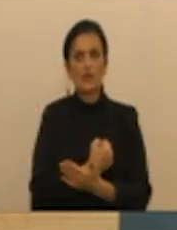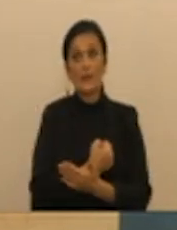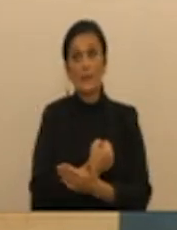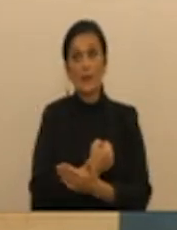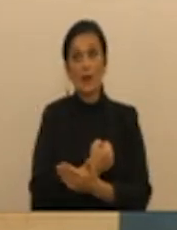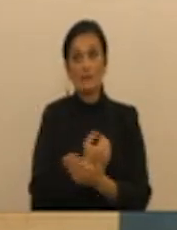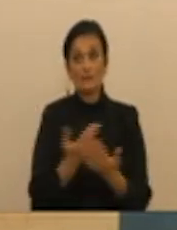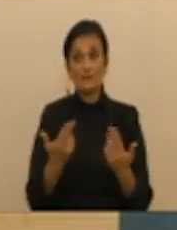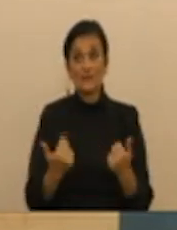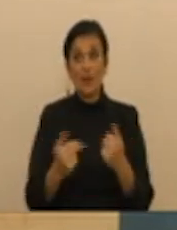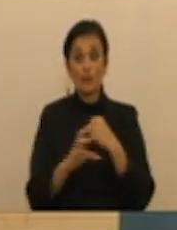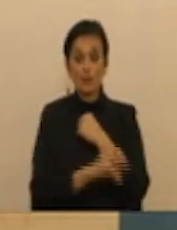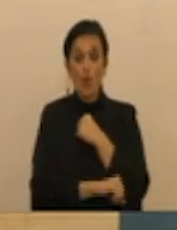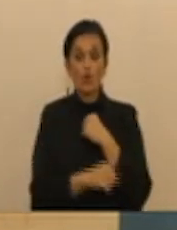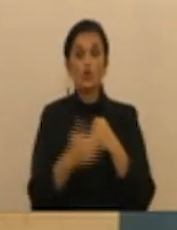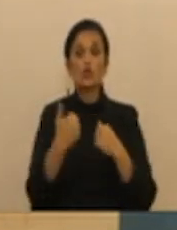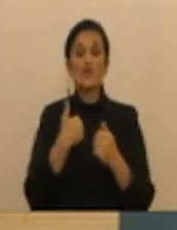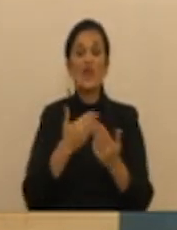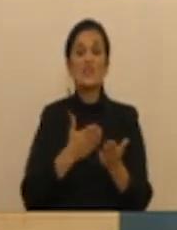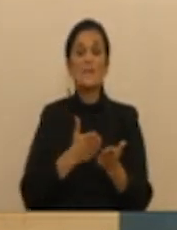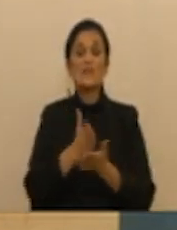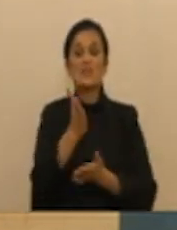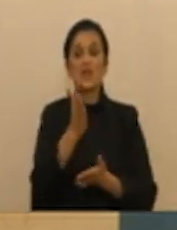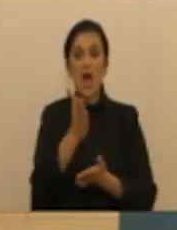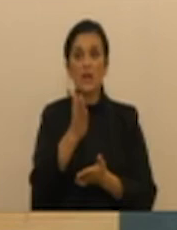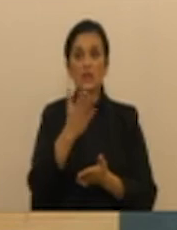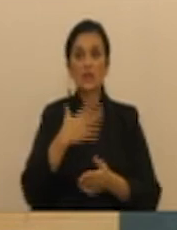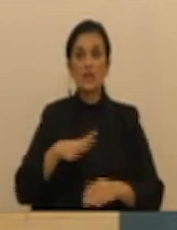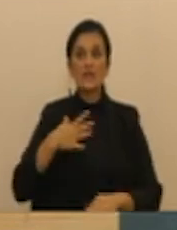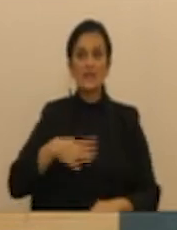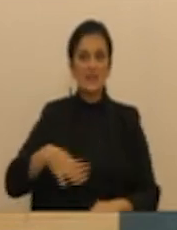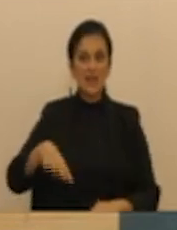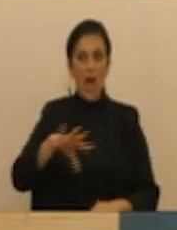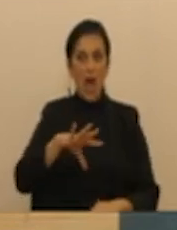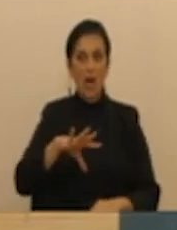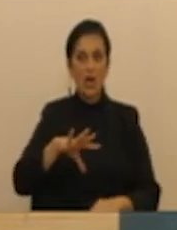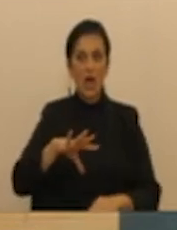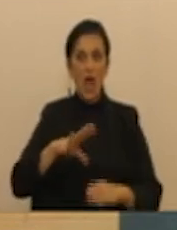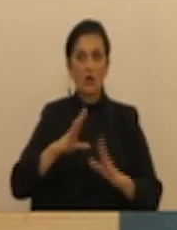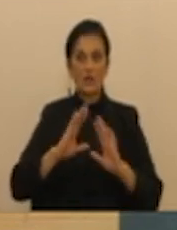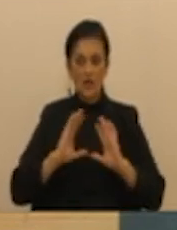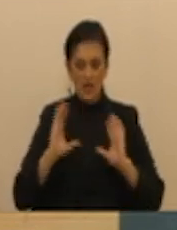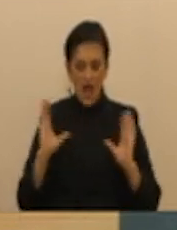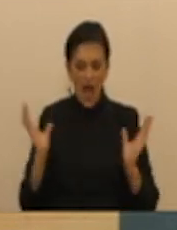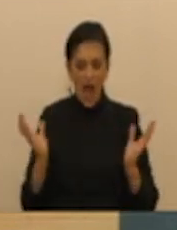და ბოლოს ჩვენი მიზანია საქართველოს